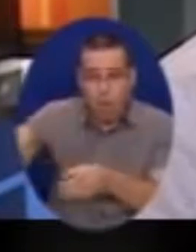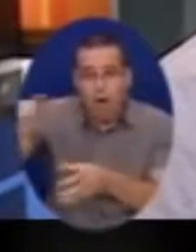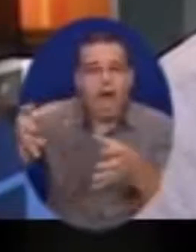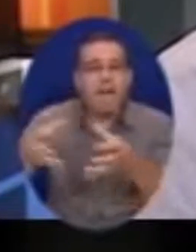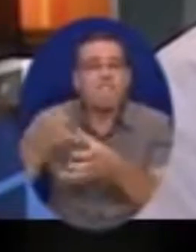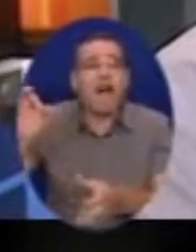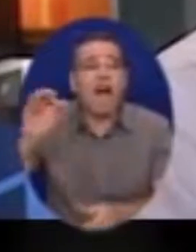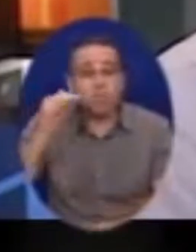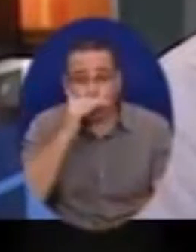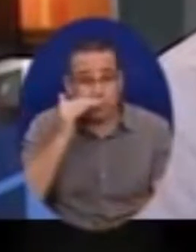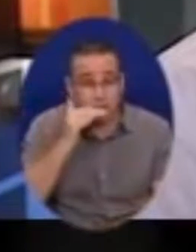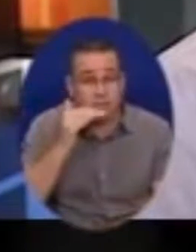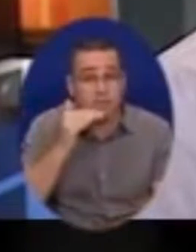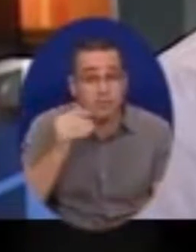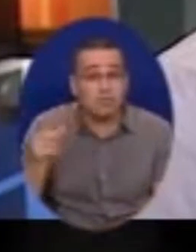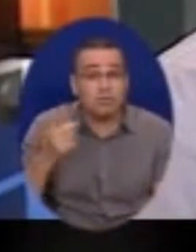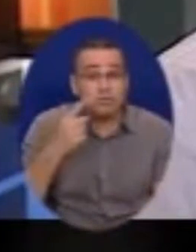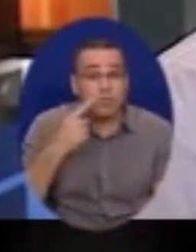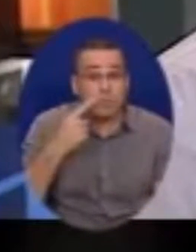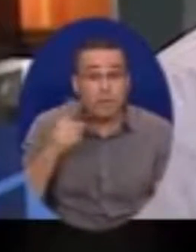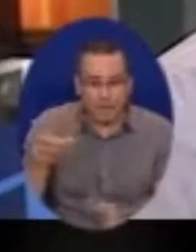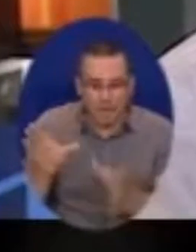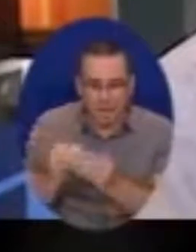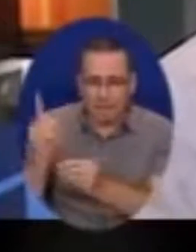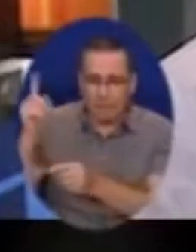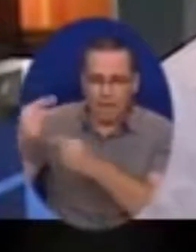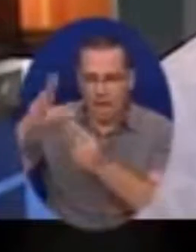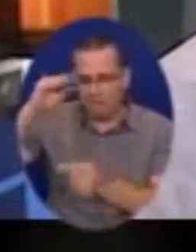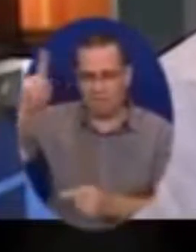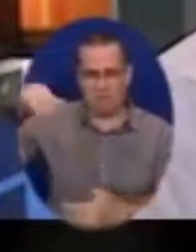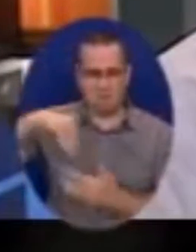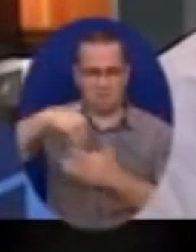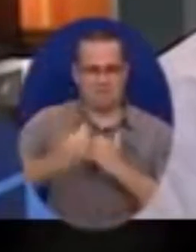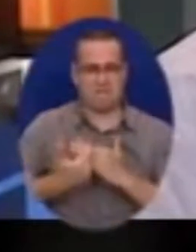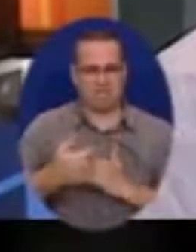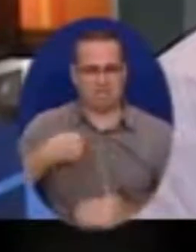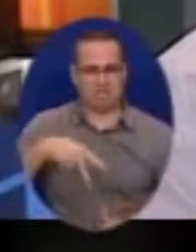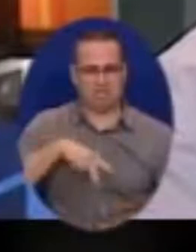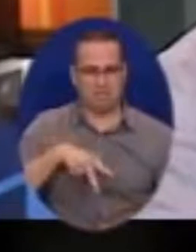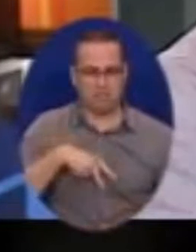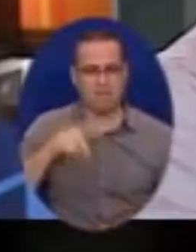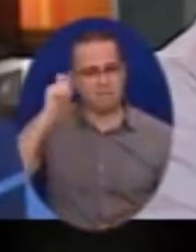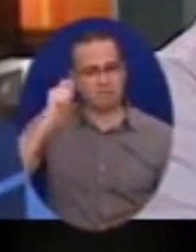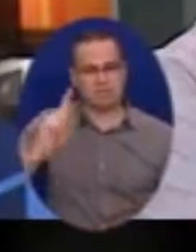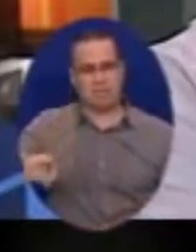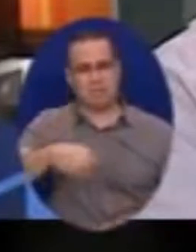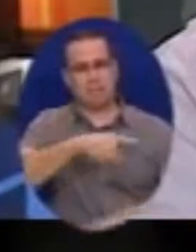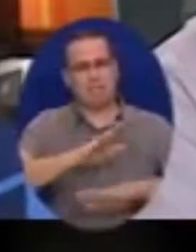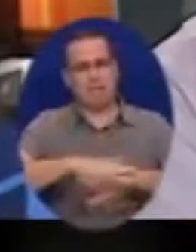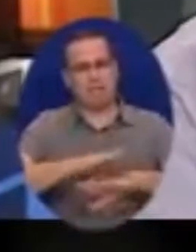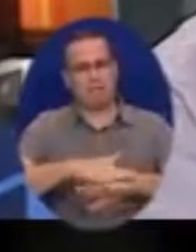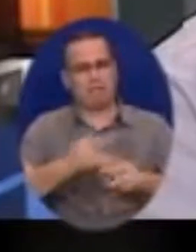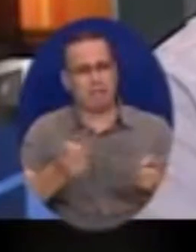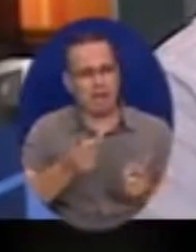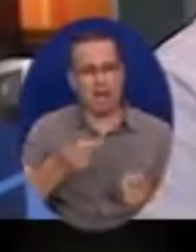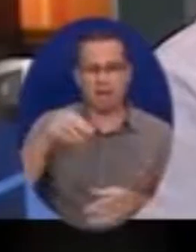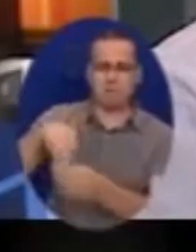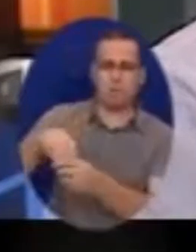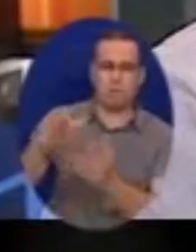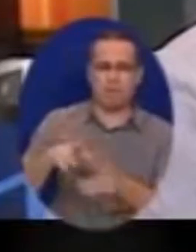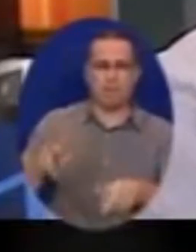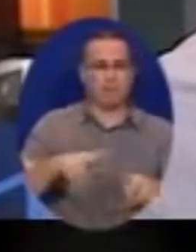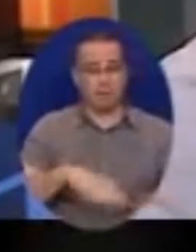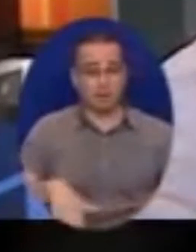של העצמה. אם בחברה המסורתית הדרוזית, הגבר הוא המפרנס המרכזי, אישה צריכה להיות בתפקיד נוח, בתוך הבית, לגדל את